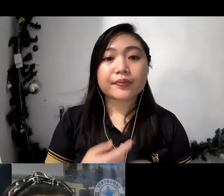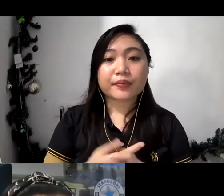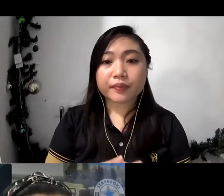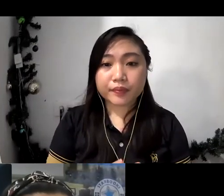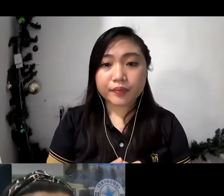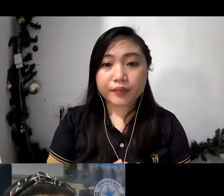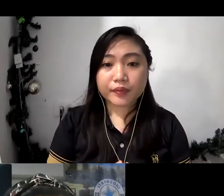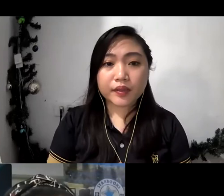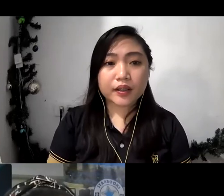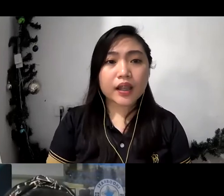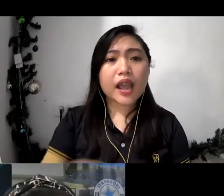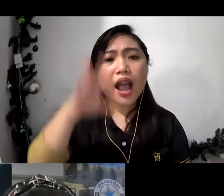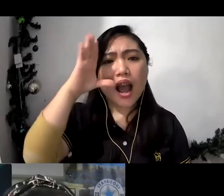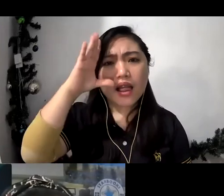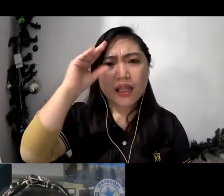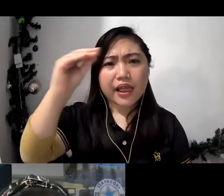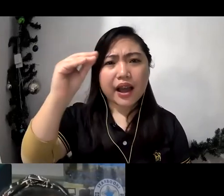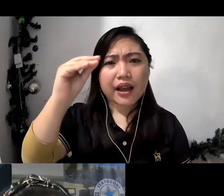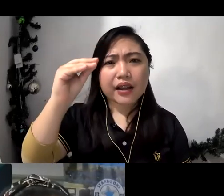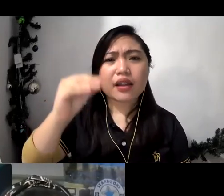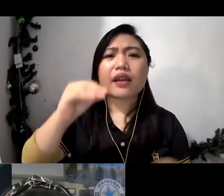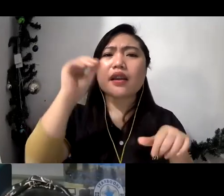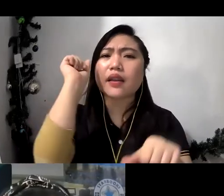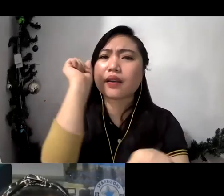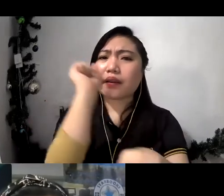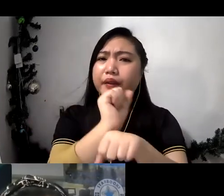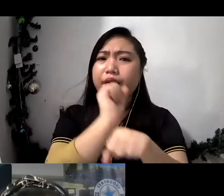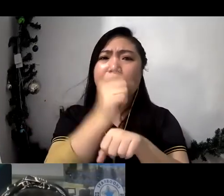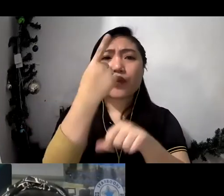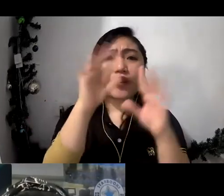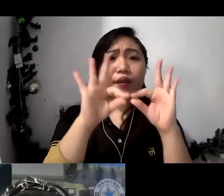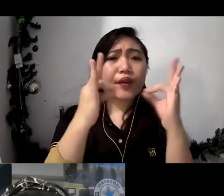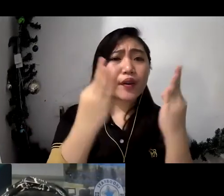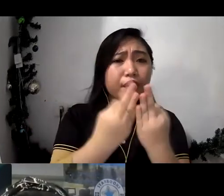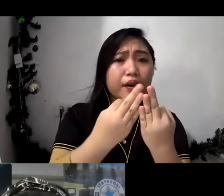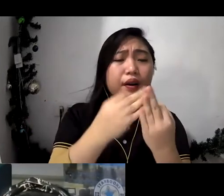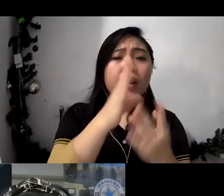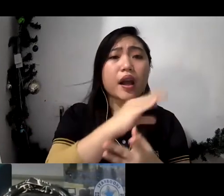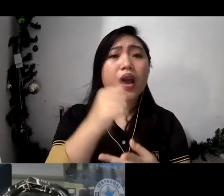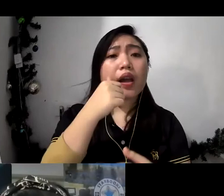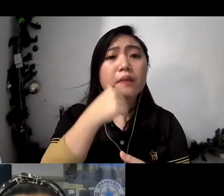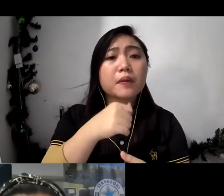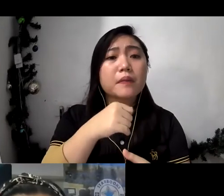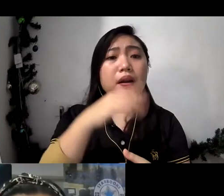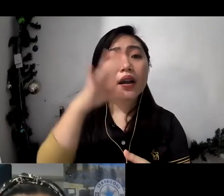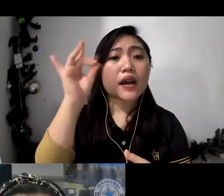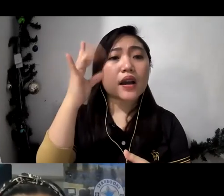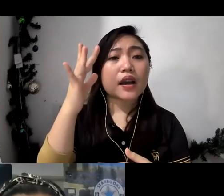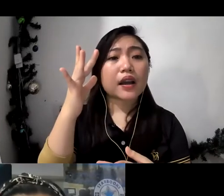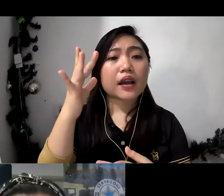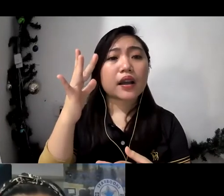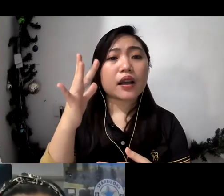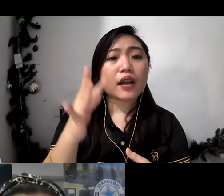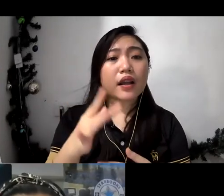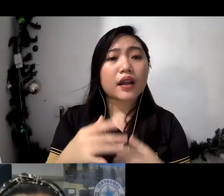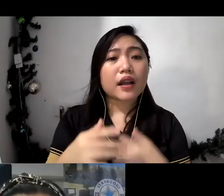So, ang lalaki ang nagtatrabaho sa pamilya, tapos ang babae ang ilaw ng tahanan? I think this